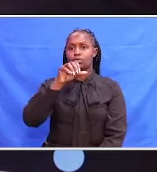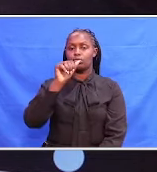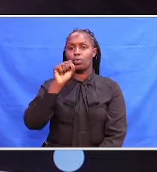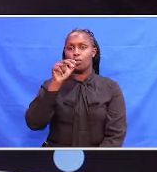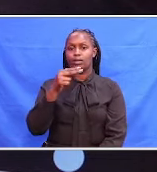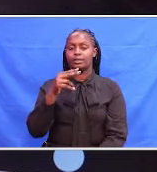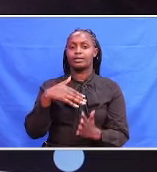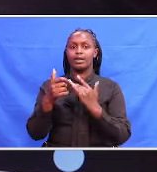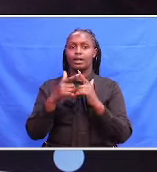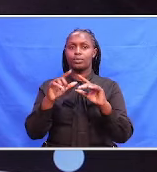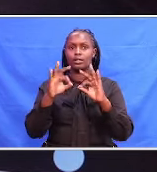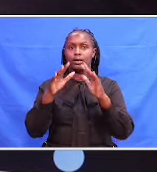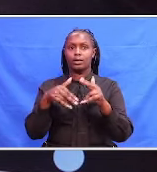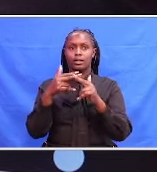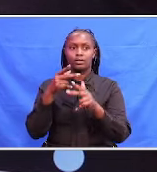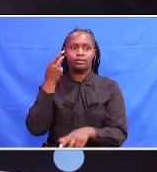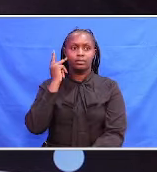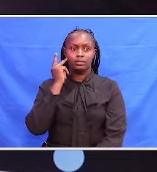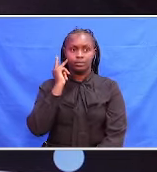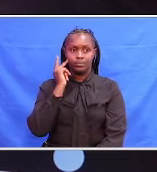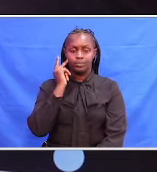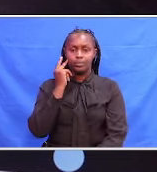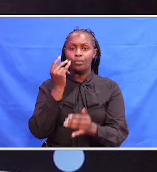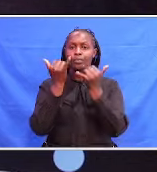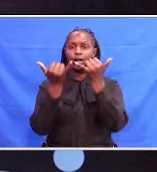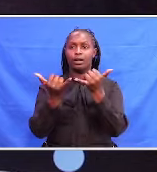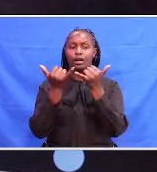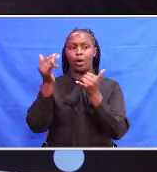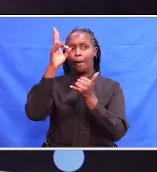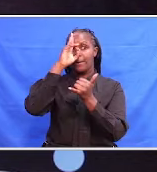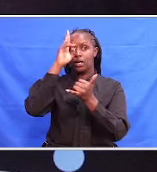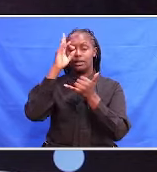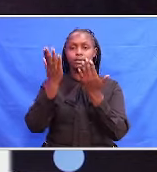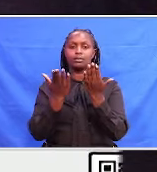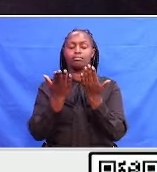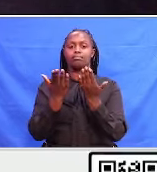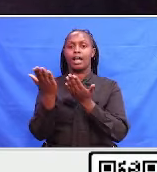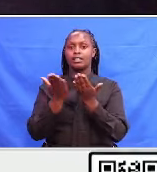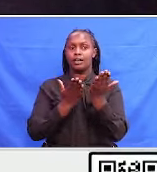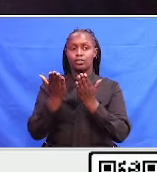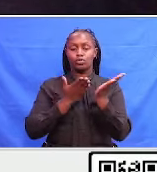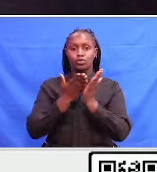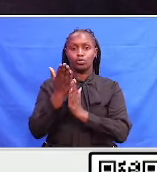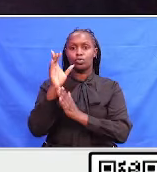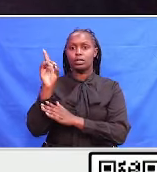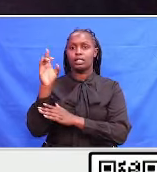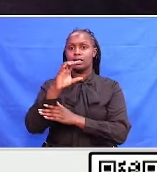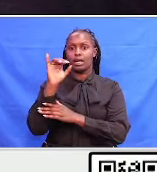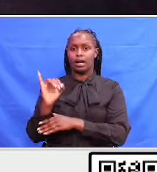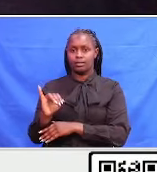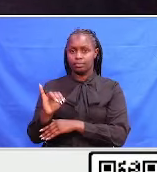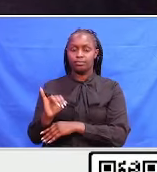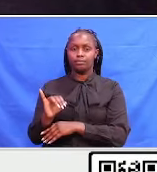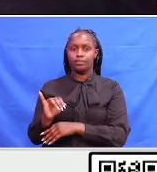ishara ni Catherine Simaloi. Moja kwa moja ni kwamba huduma ya polisi ya kitaifa kupitia idara ya upelelezi wa makosa ya jinai